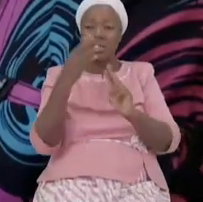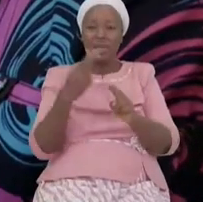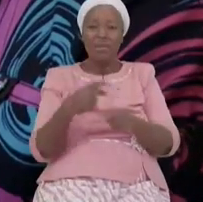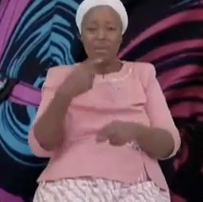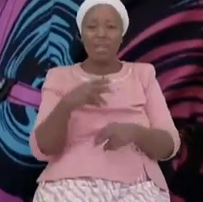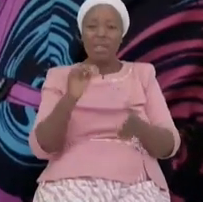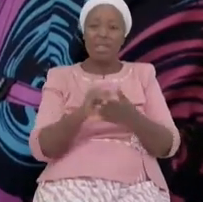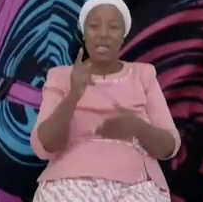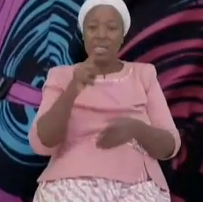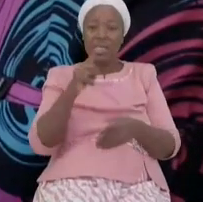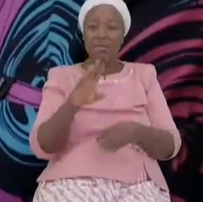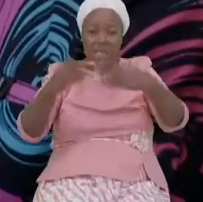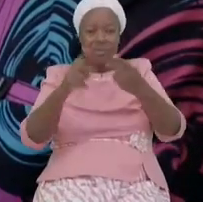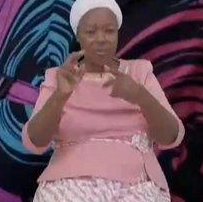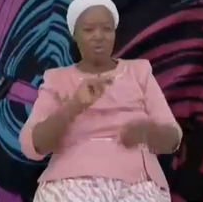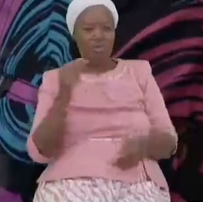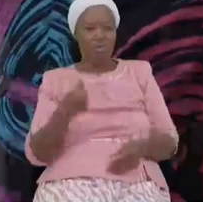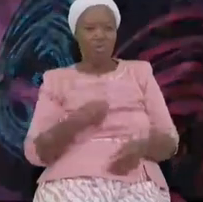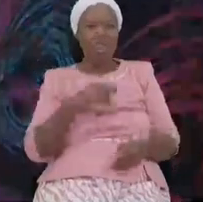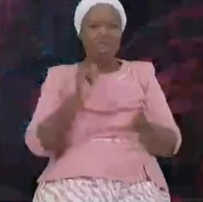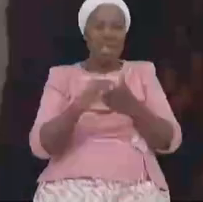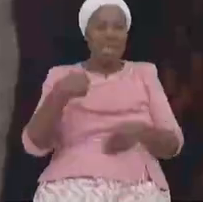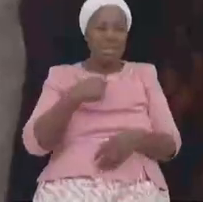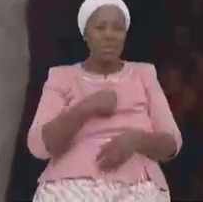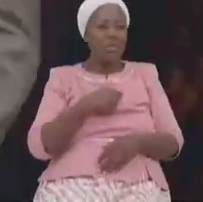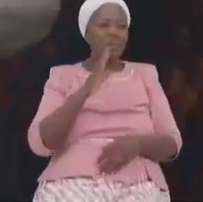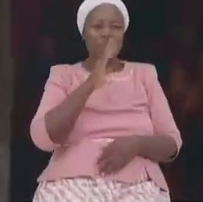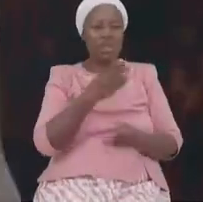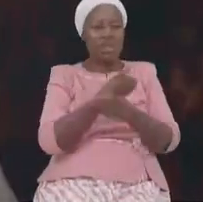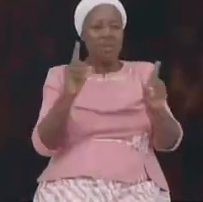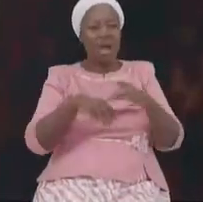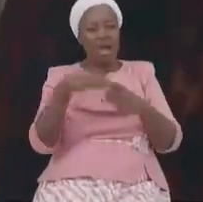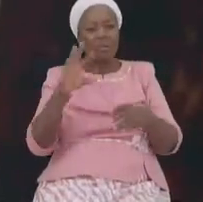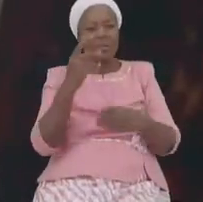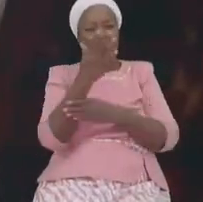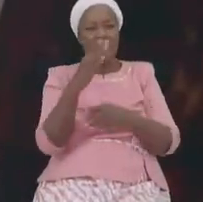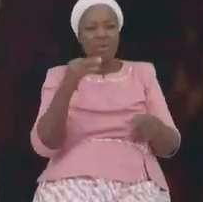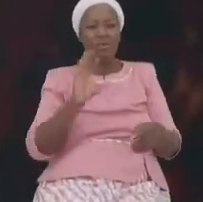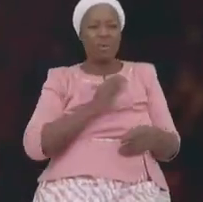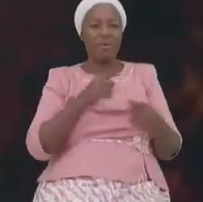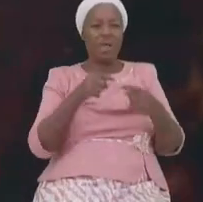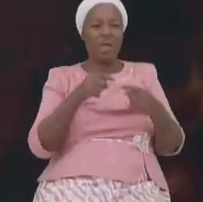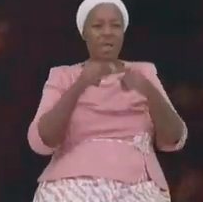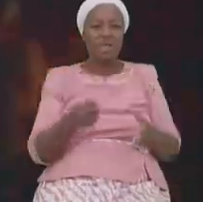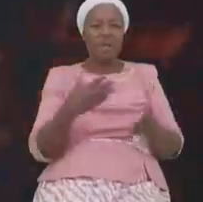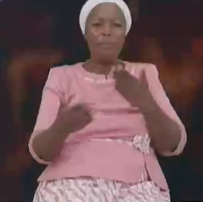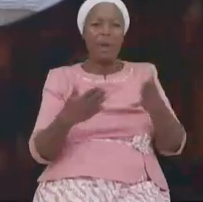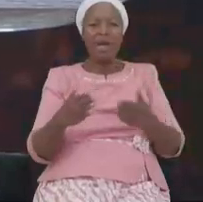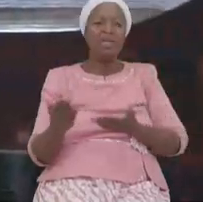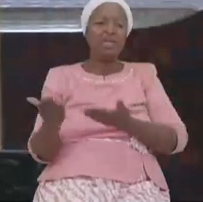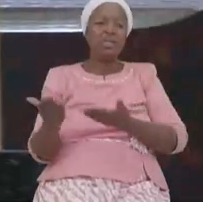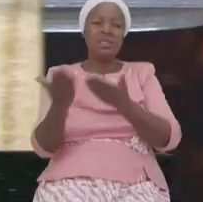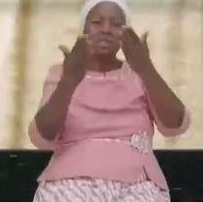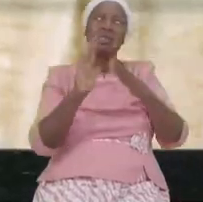Afin de nous permettre, après que nous serons délivrés de la main de nos ennemis, de le servir